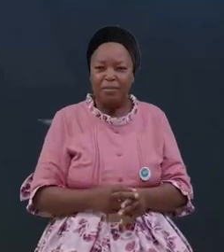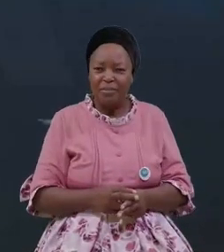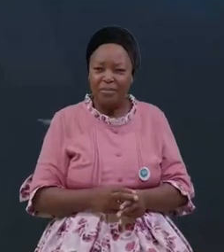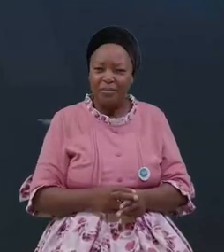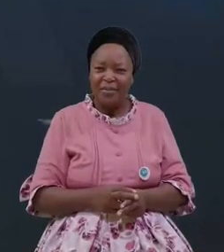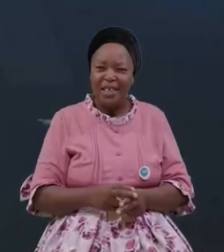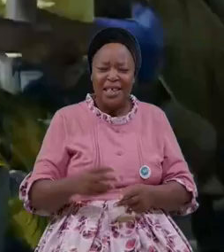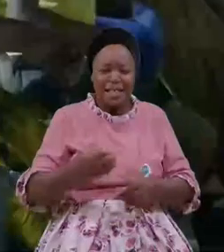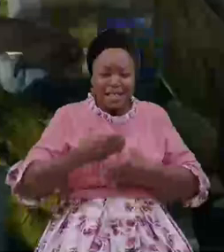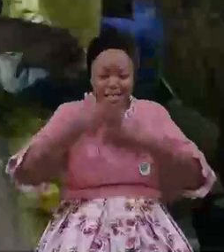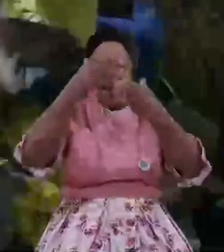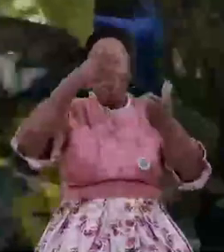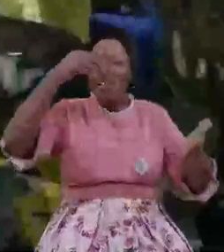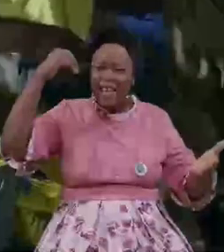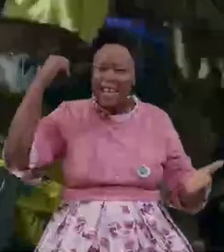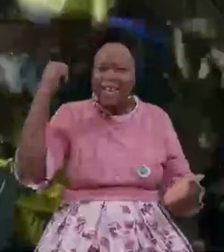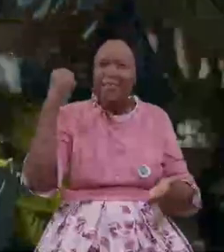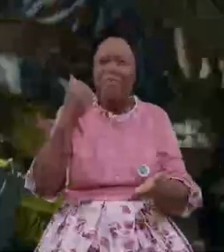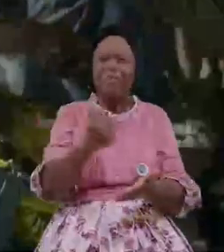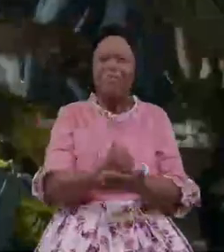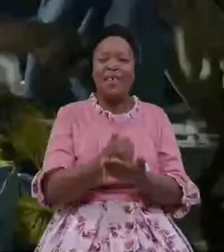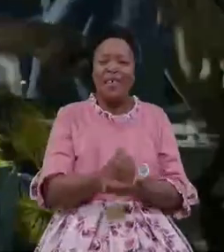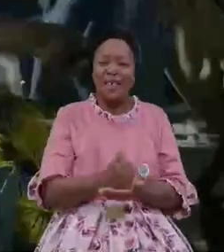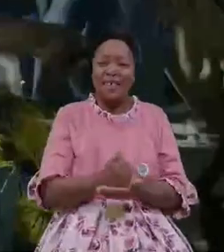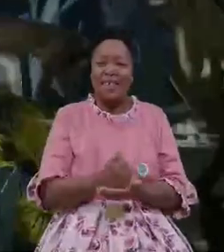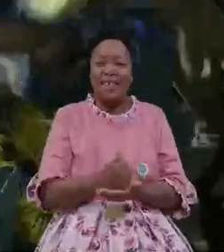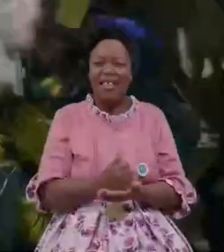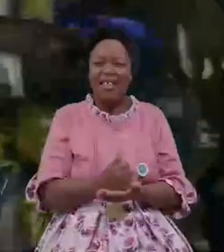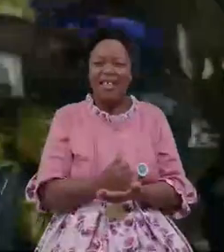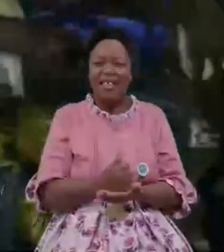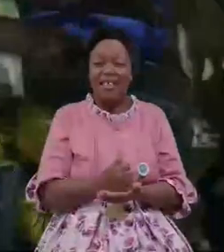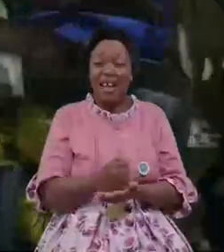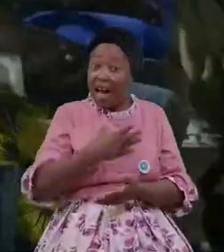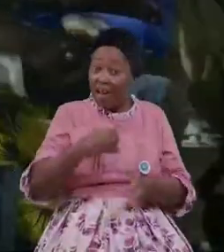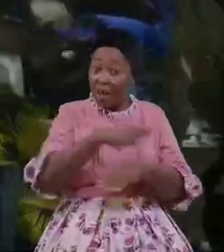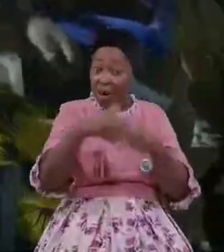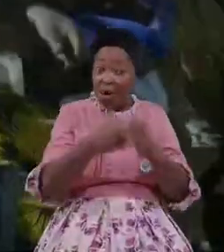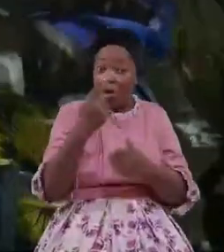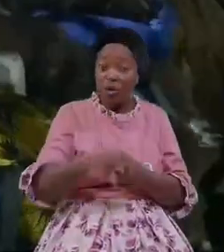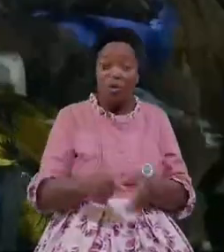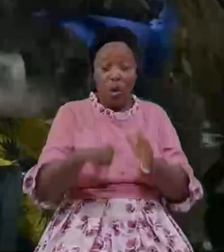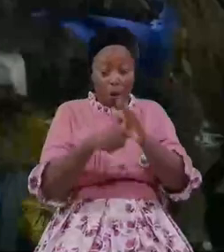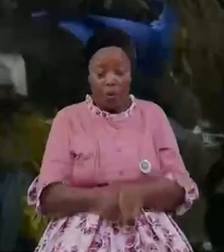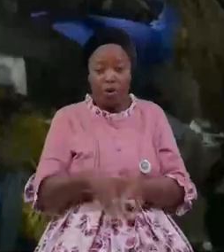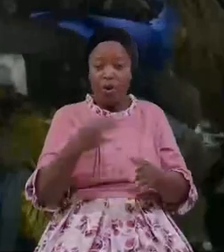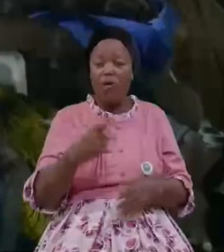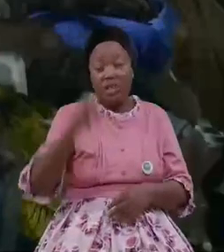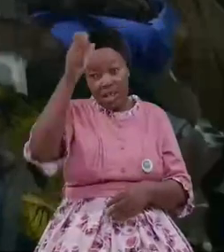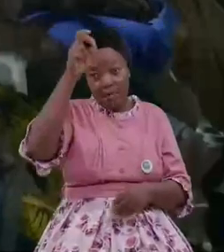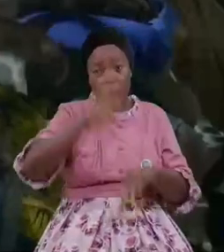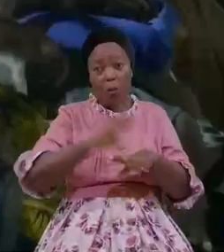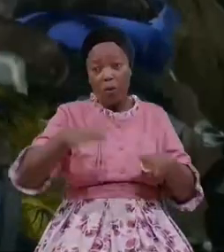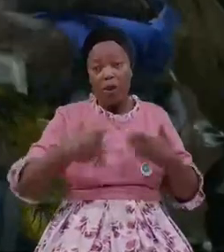ont on préf amen et toutes les oppressions du diable tout est